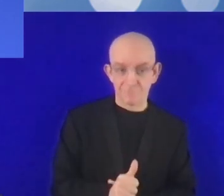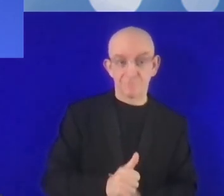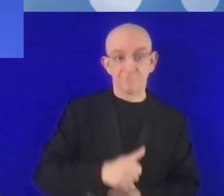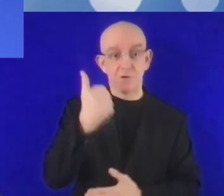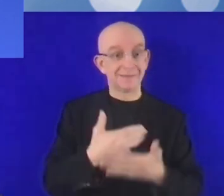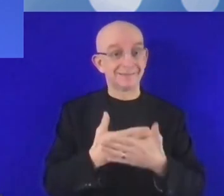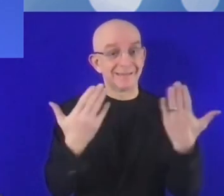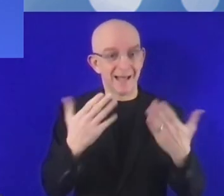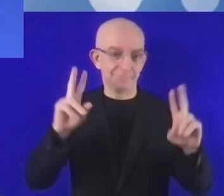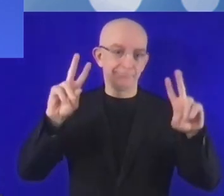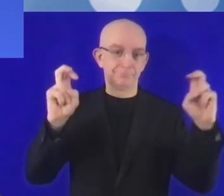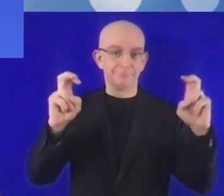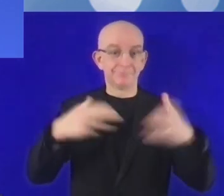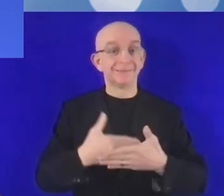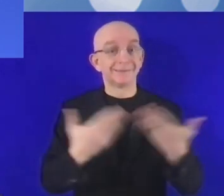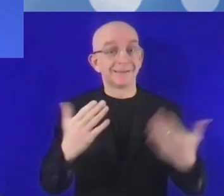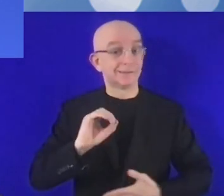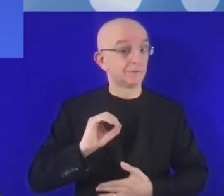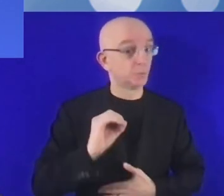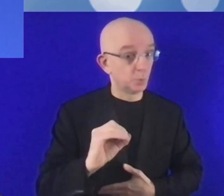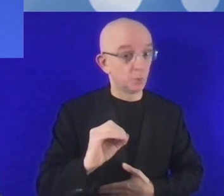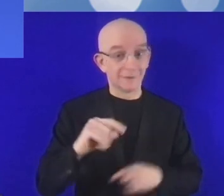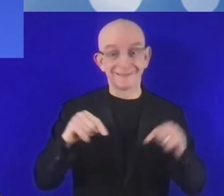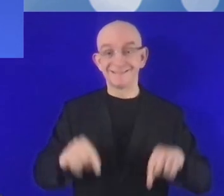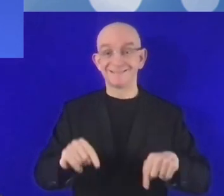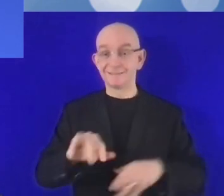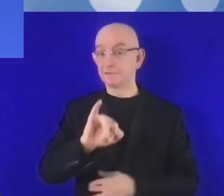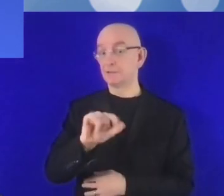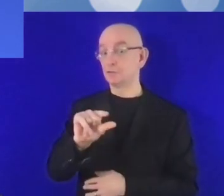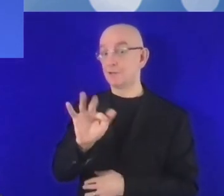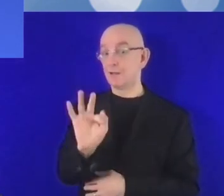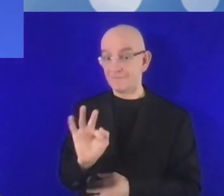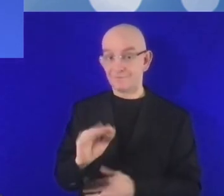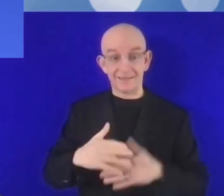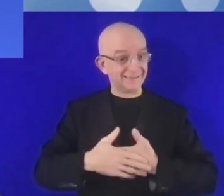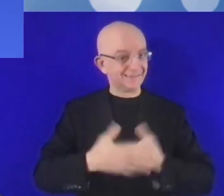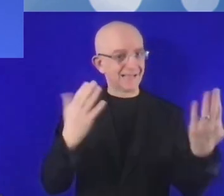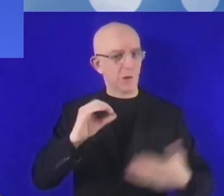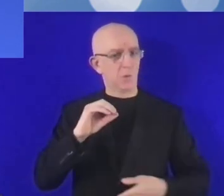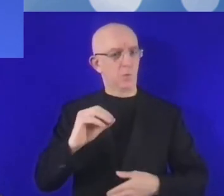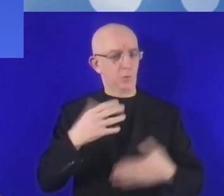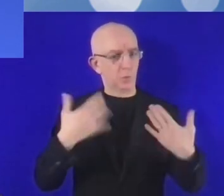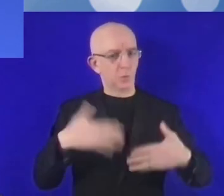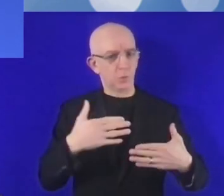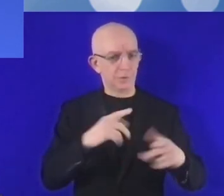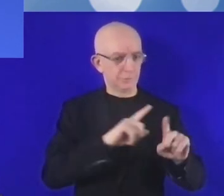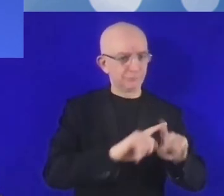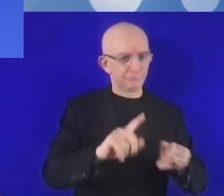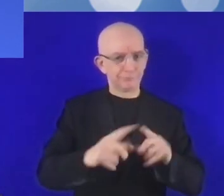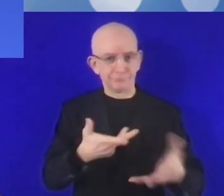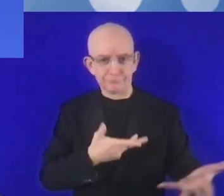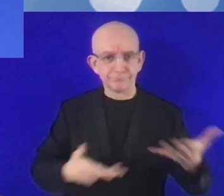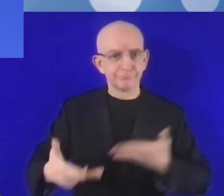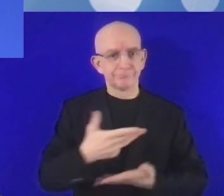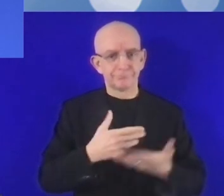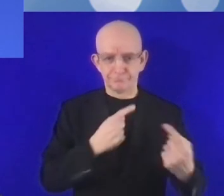中讨论最重要的问题和世界网络的挑战。我们有多方面的各